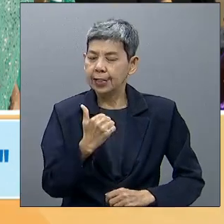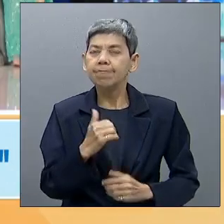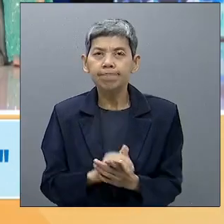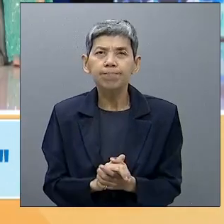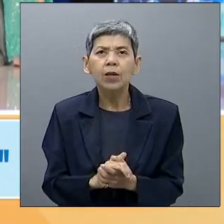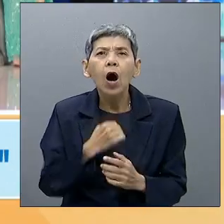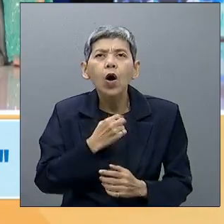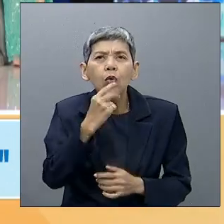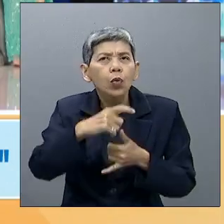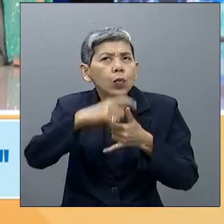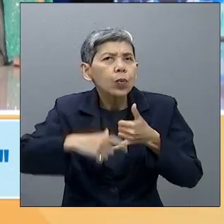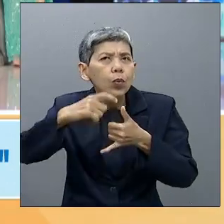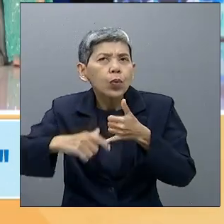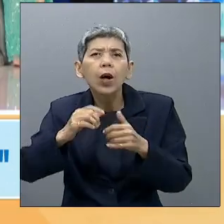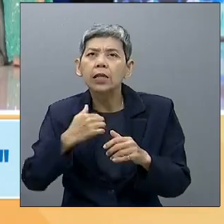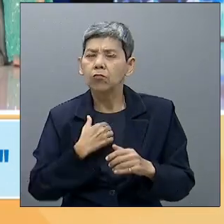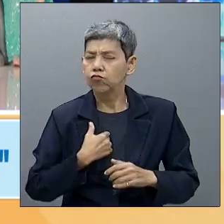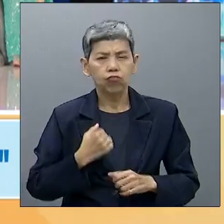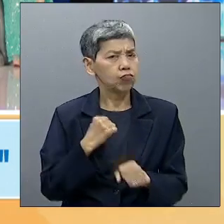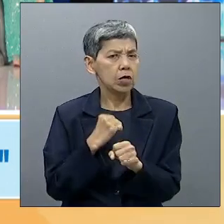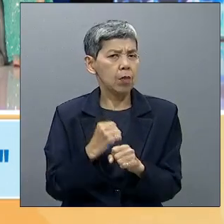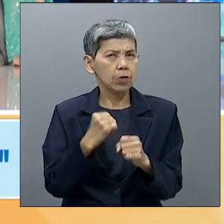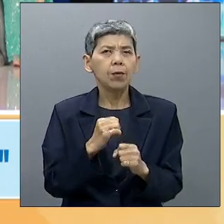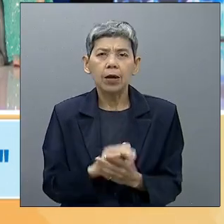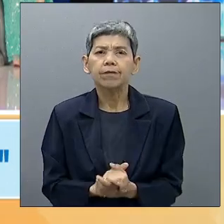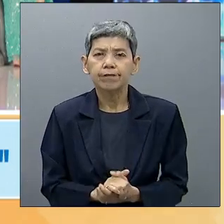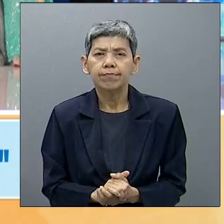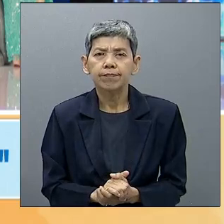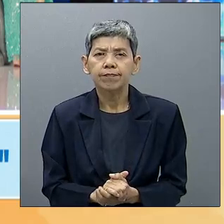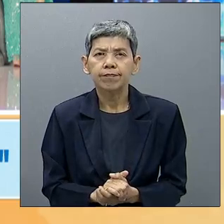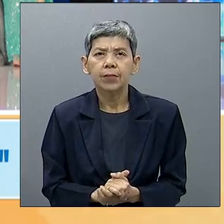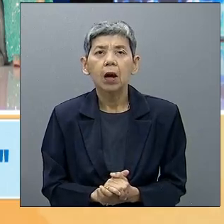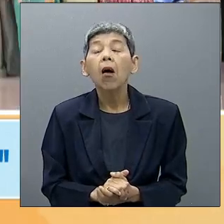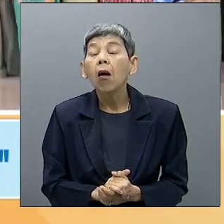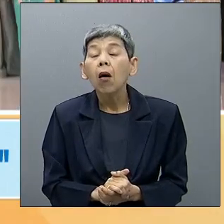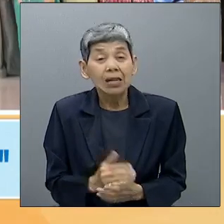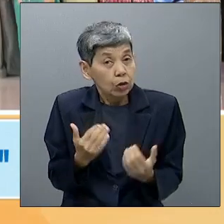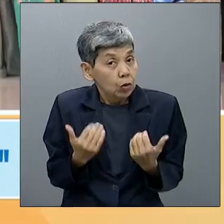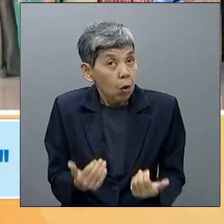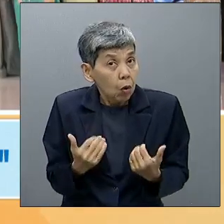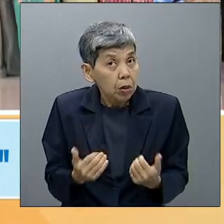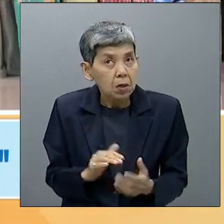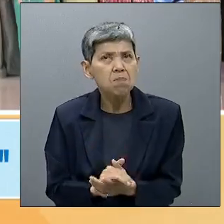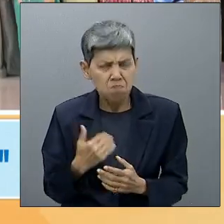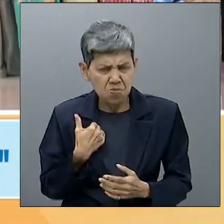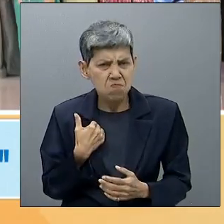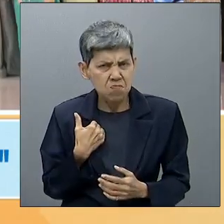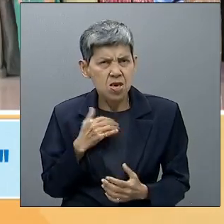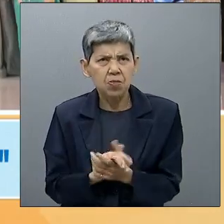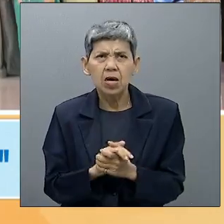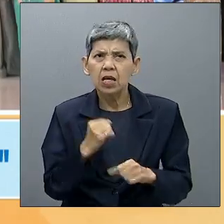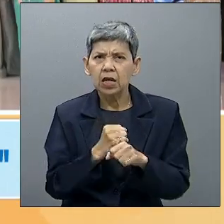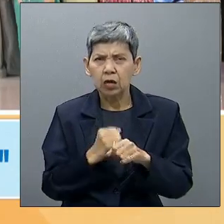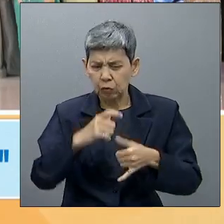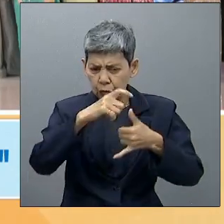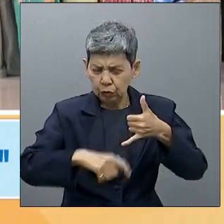เพื่อนี่คือคุณค่าอันยิ่งใหญ่ในการที่เอาชนะตัวเองเนี่ย ครับค่ะก็แล้วในยุคปัจจุบันนี้นะคะพี่หนุ่มมันจะมีกระแสคำว่า beauty